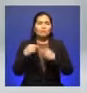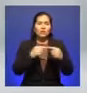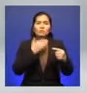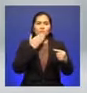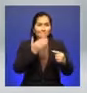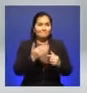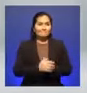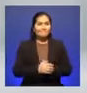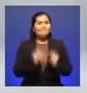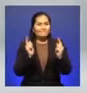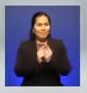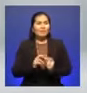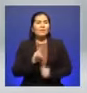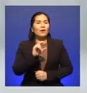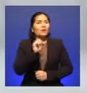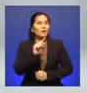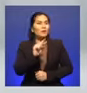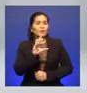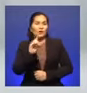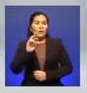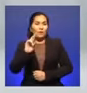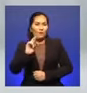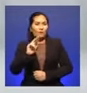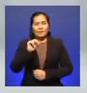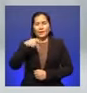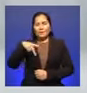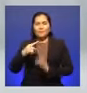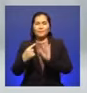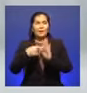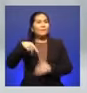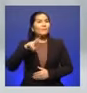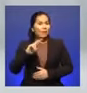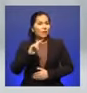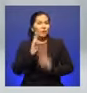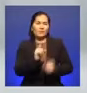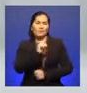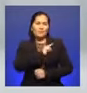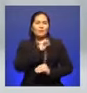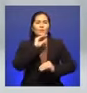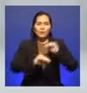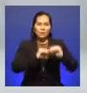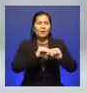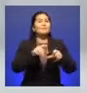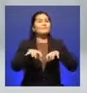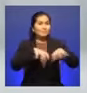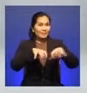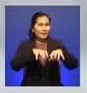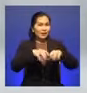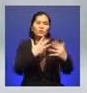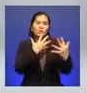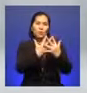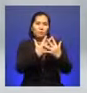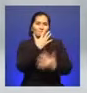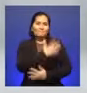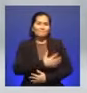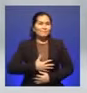ต้องขอเรียนเชิญรองศาสตราจารย์ดร.ณภาพรหวานนท์ผู้รับผิดชอบโครงการผู้จัดการนะคะโครงการเรือนจำสุข